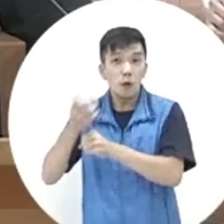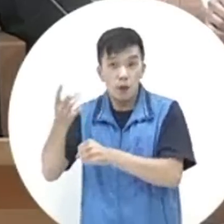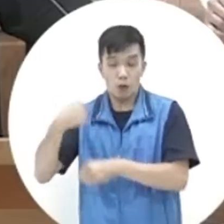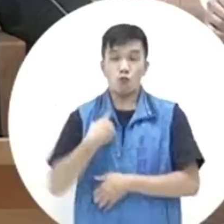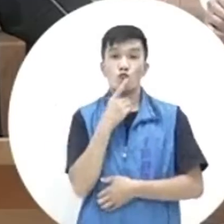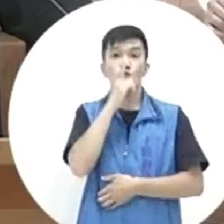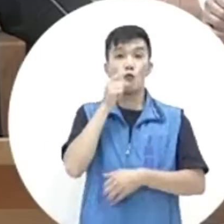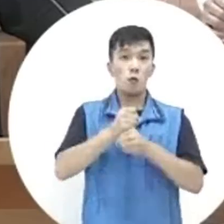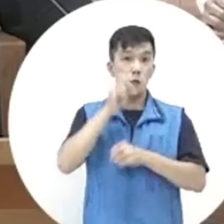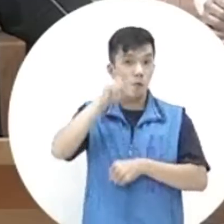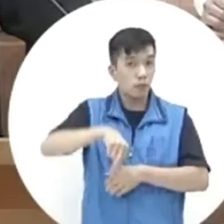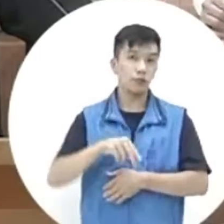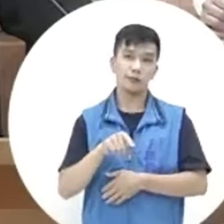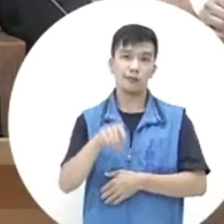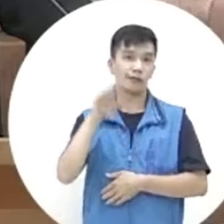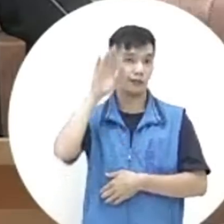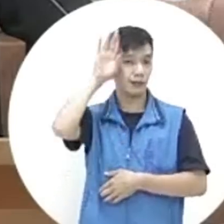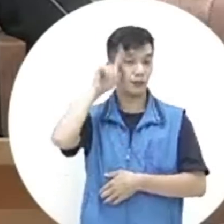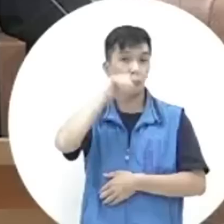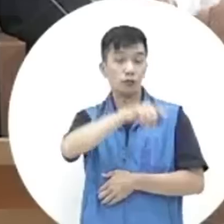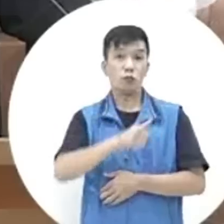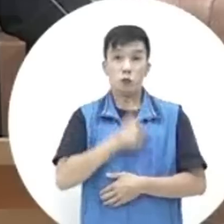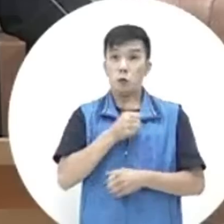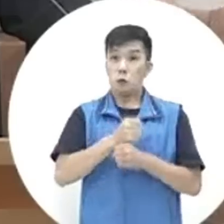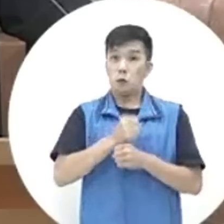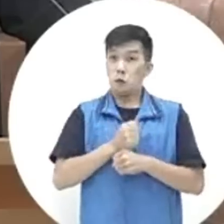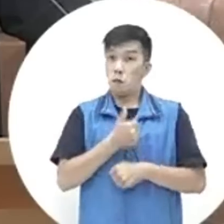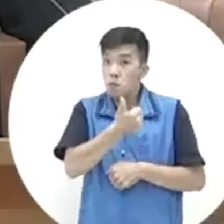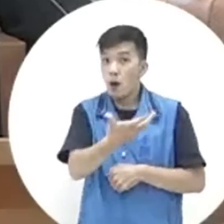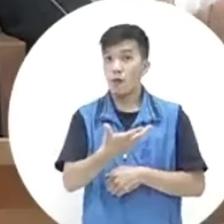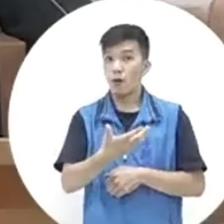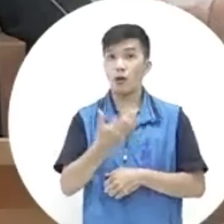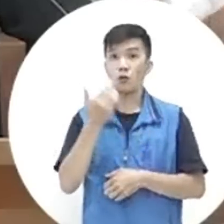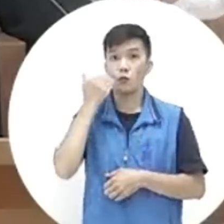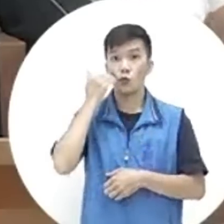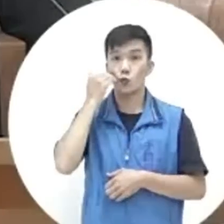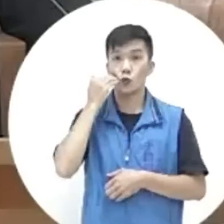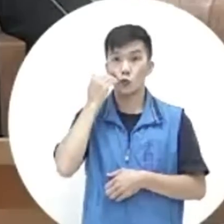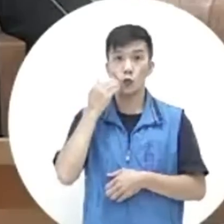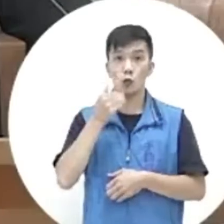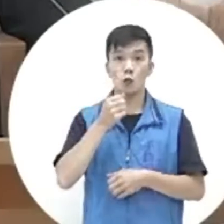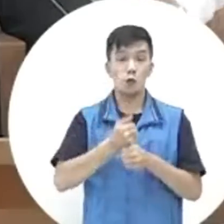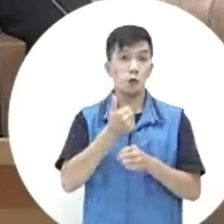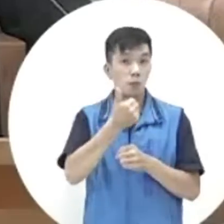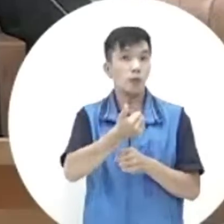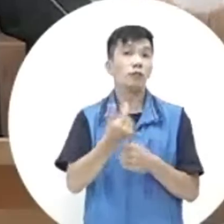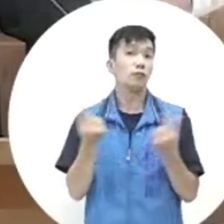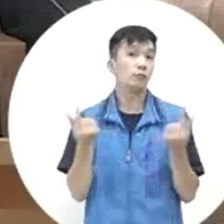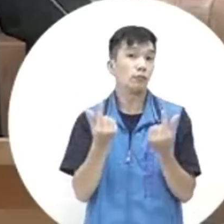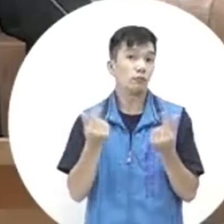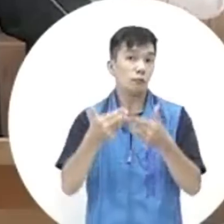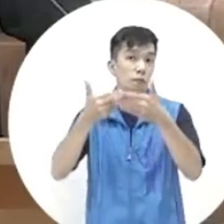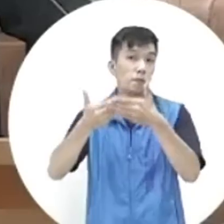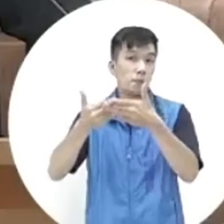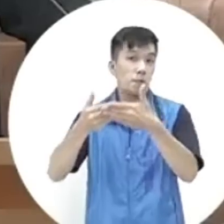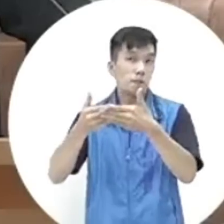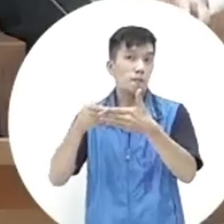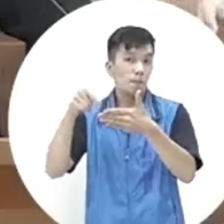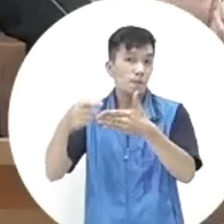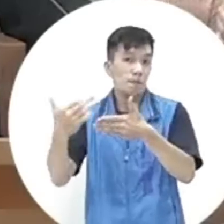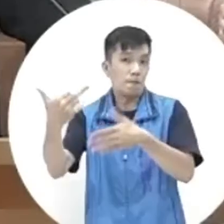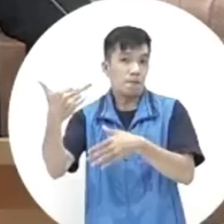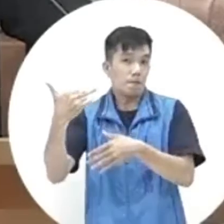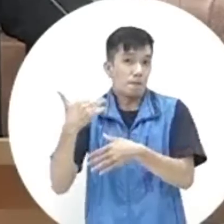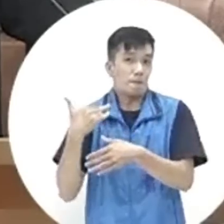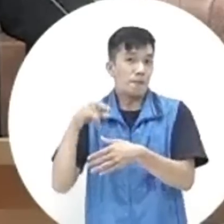市长。你们有那么伟大吗？你若这么伟大的话，为什么连捍卫中华民国说我们要谴责共机绕台这几